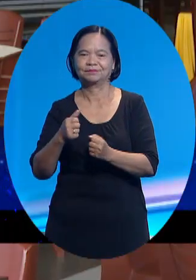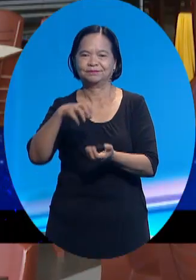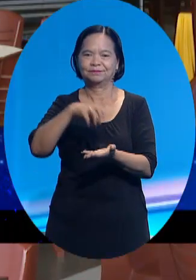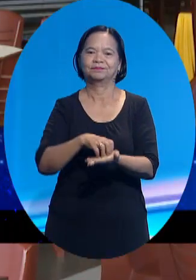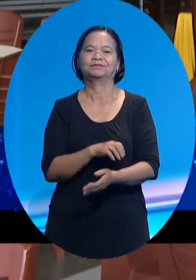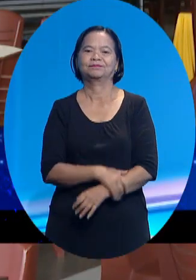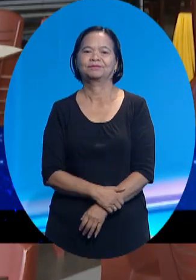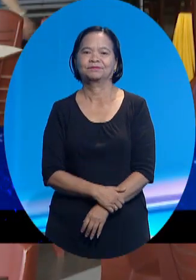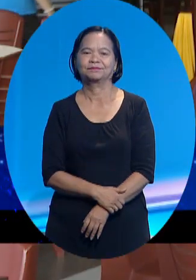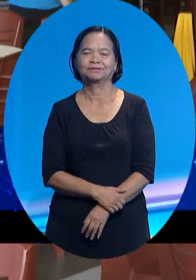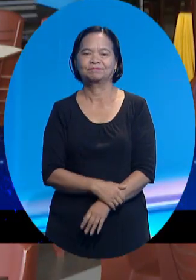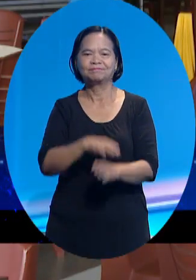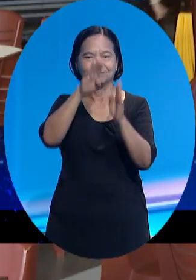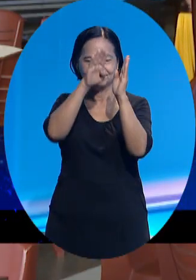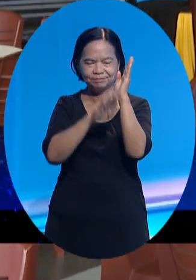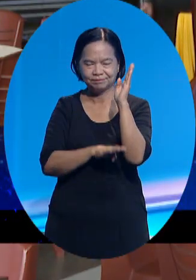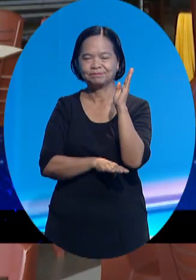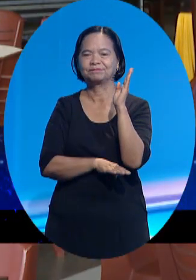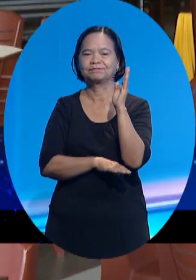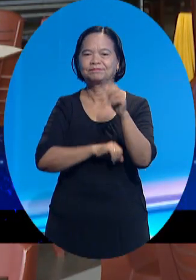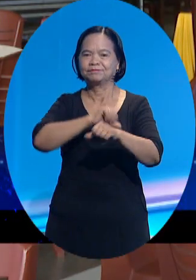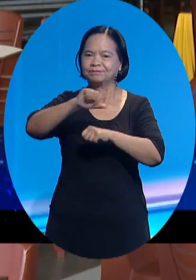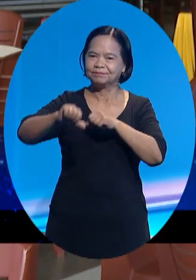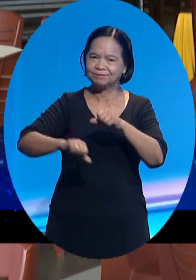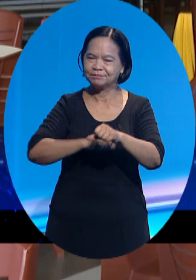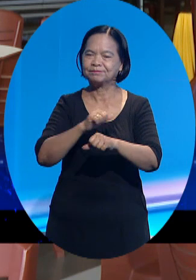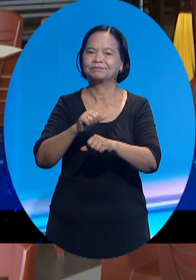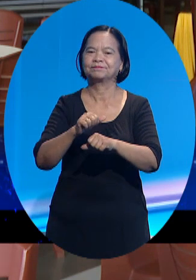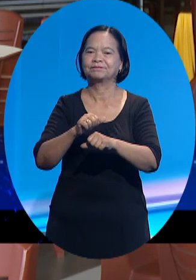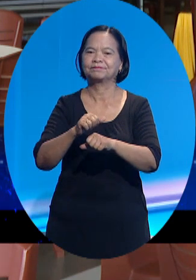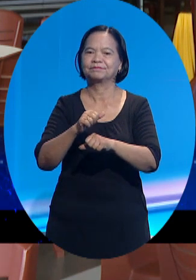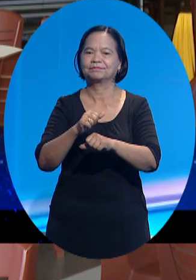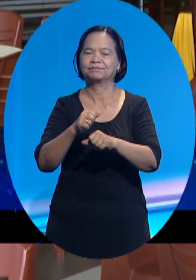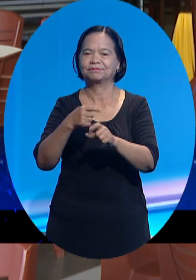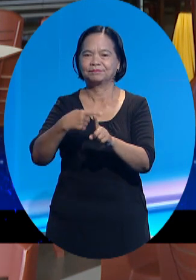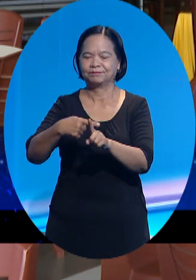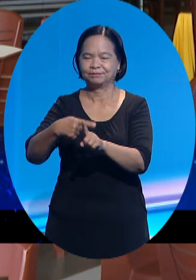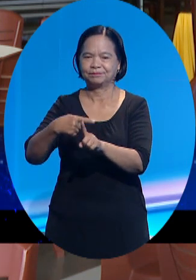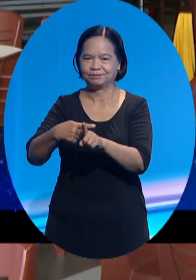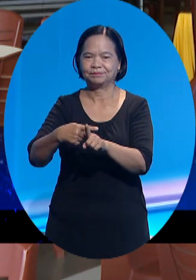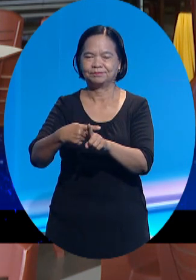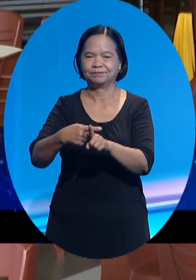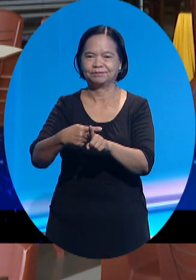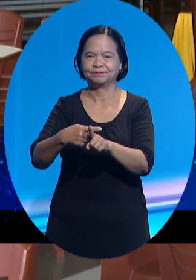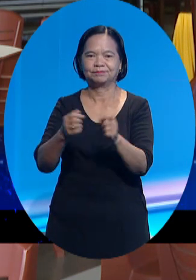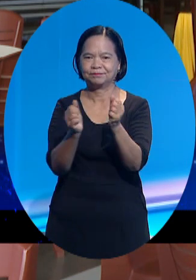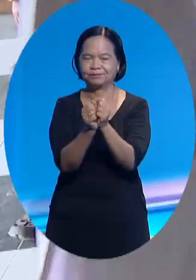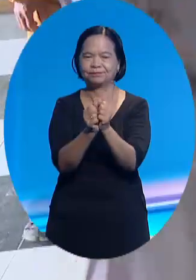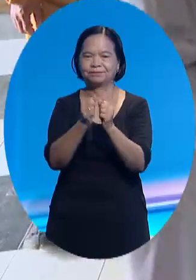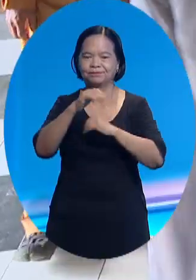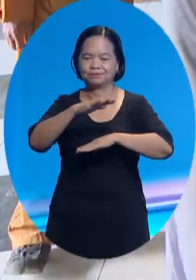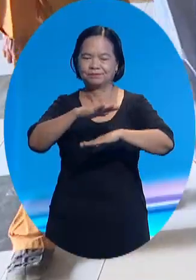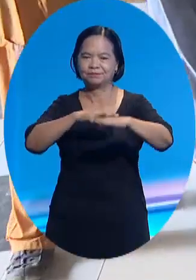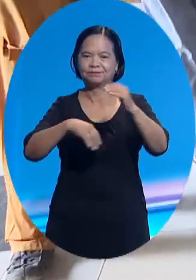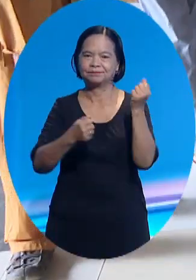khi cái kết thúc cái chương trình này thì Mặt trận Tổ quốc huyện sẽ tổng hợp và có kế hoạch xây dựng là ủng